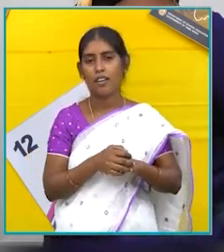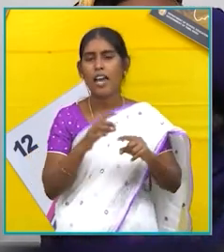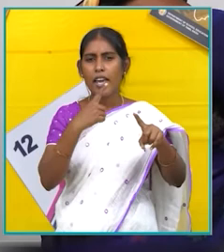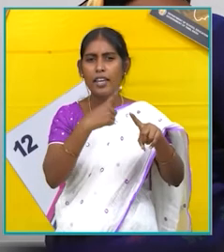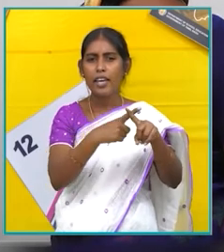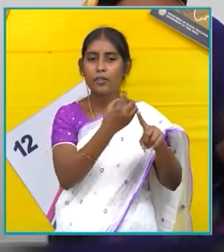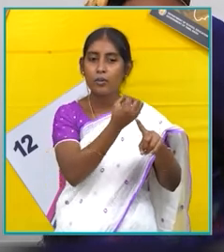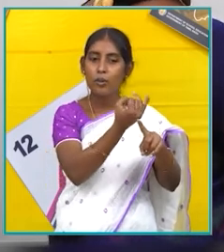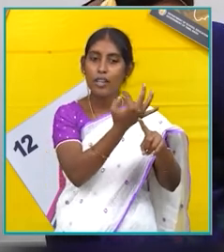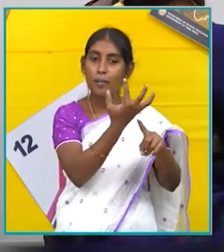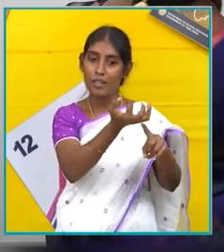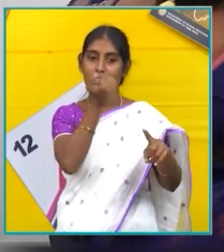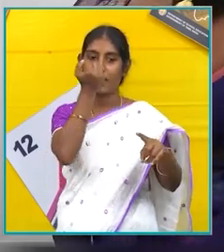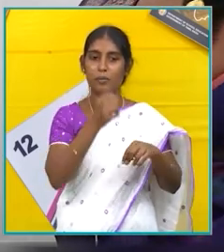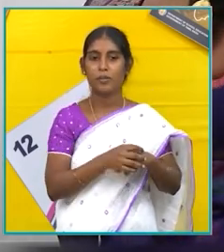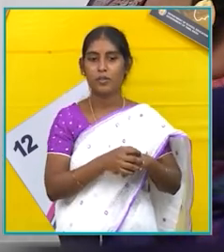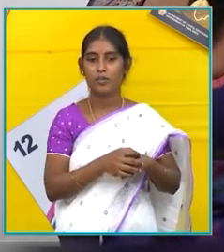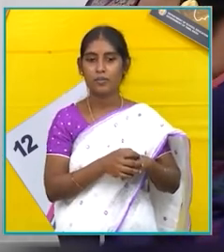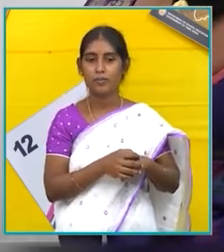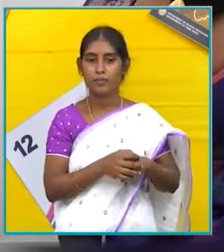நம்ம என்ன பண்ண போகிறோன்னா, இந்த படத்தில் ஒரு சின்ன ஒரு